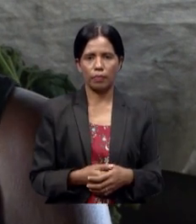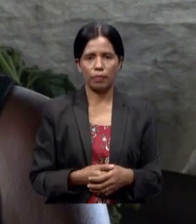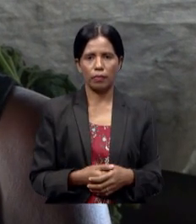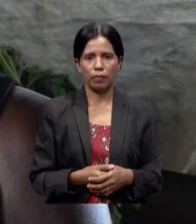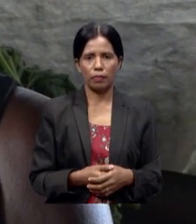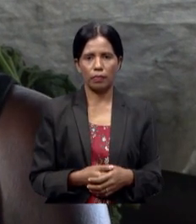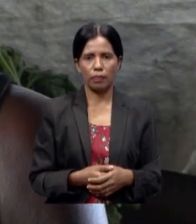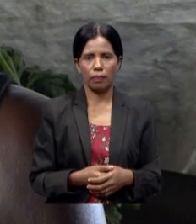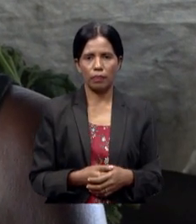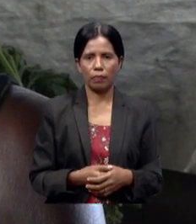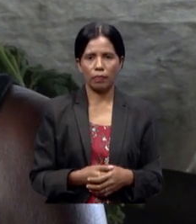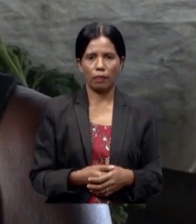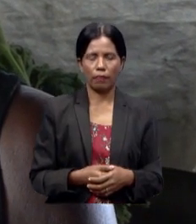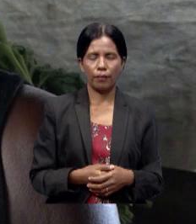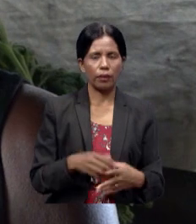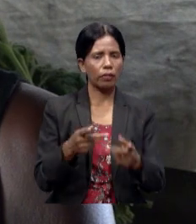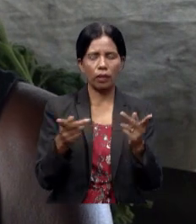Terus ba umat dei ba tutut lai.